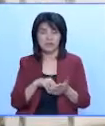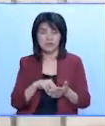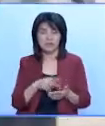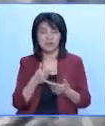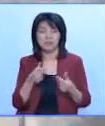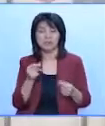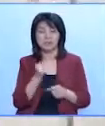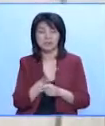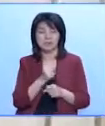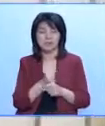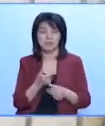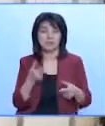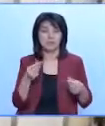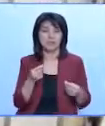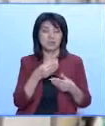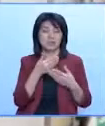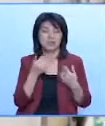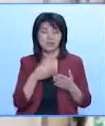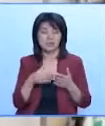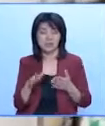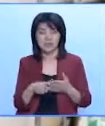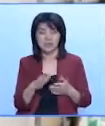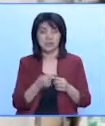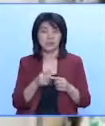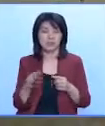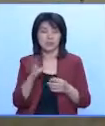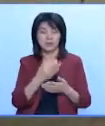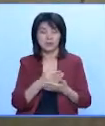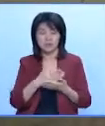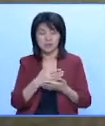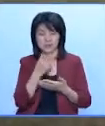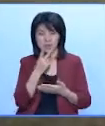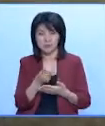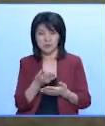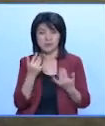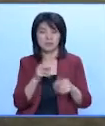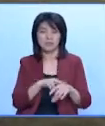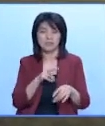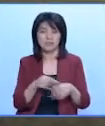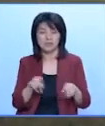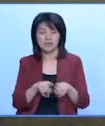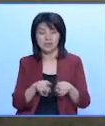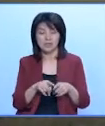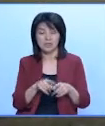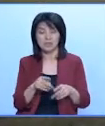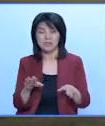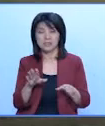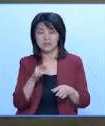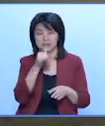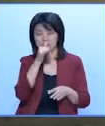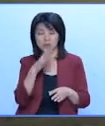жерде бактицитпен өңдеу керек екендігін ұшақтар планшеттерден қарайды. Бұдан бөлек болжам бойынша шіркейлерді аулау жұмыстары мамыр